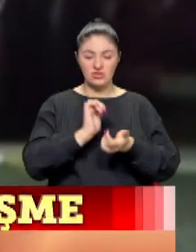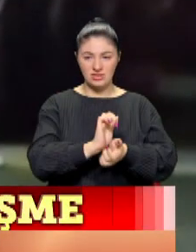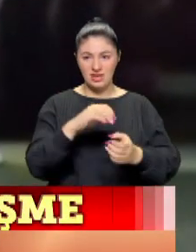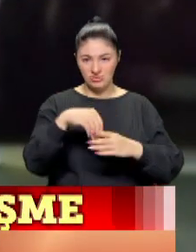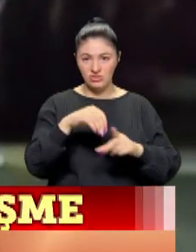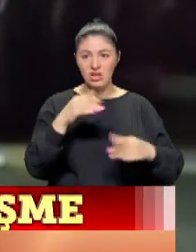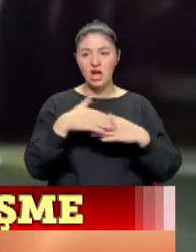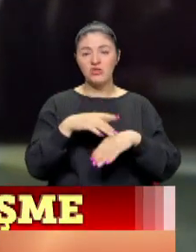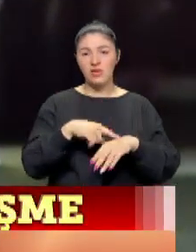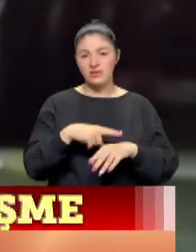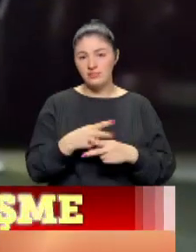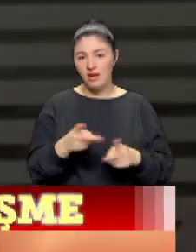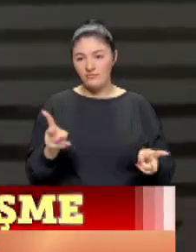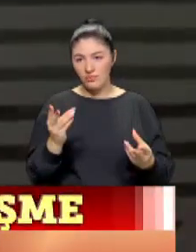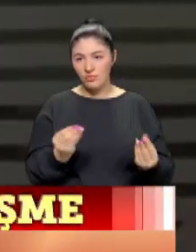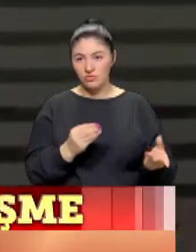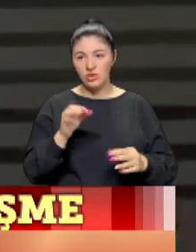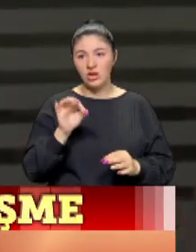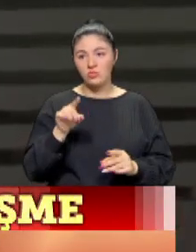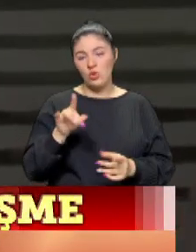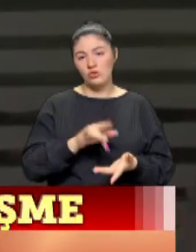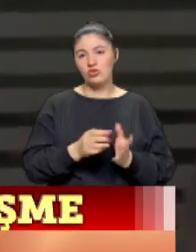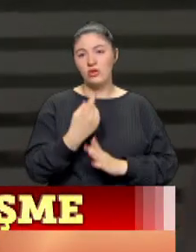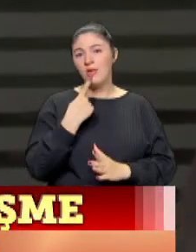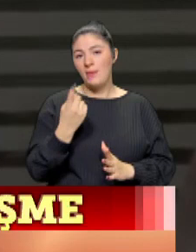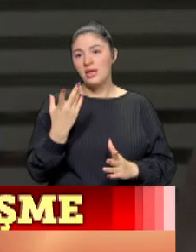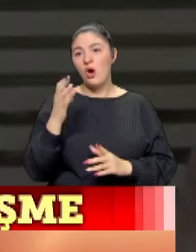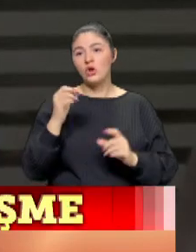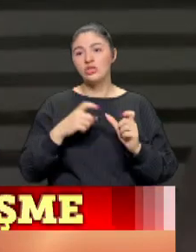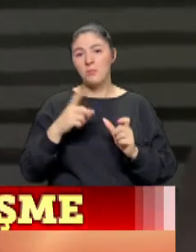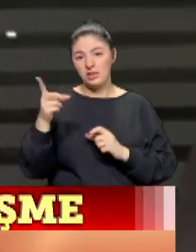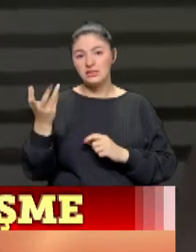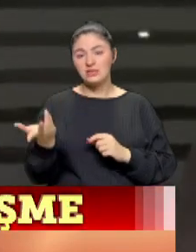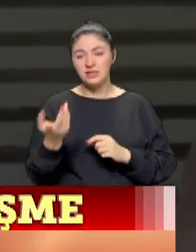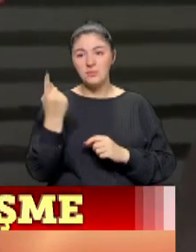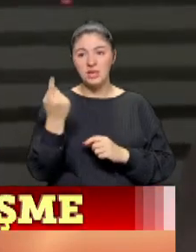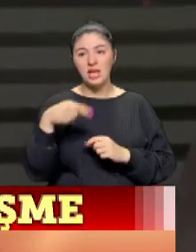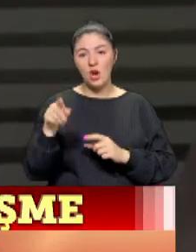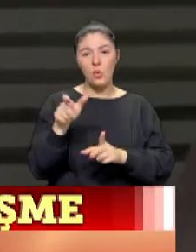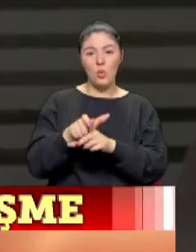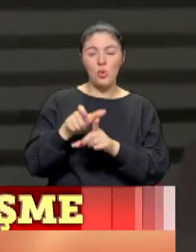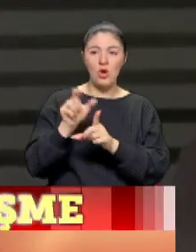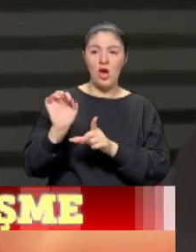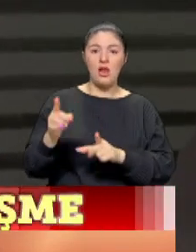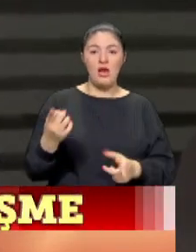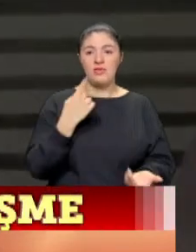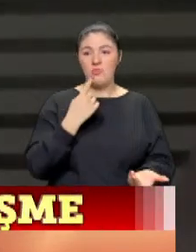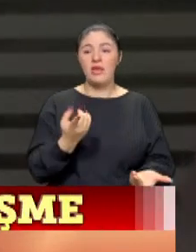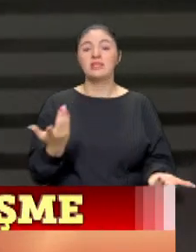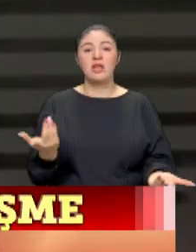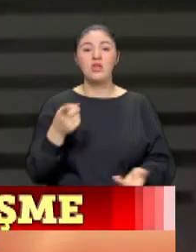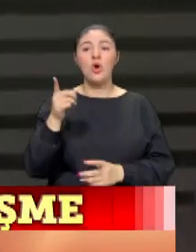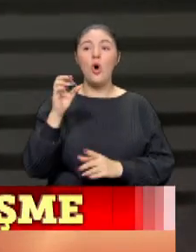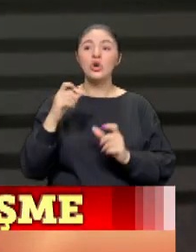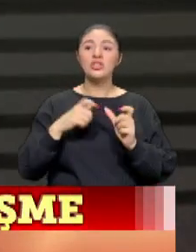akşam saatlerinde tahliye edildi. Şimdi şu ortaya çıkıyor. Demek ki o gün Samast'ı birileri koruyor, kolluyor. Demek ki zaten